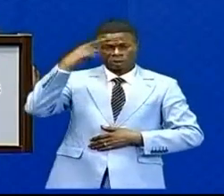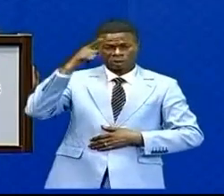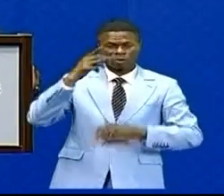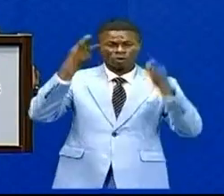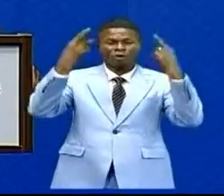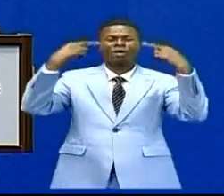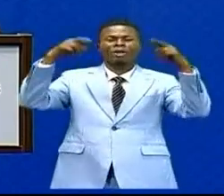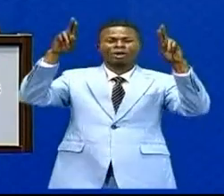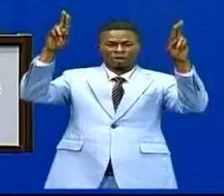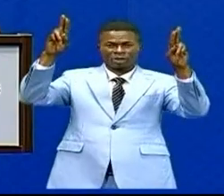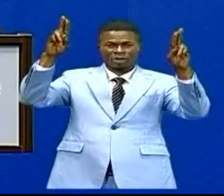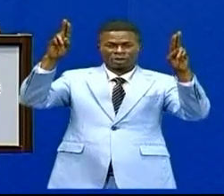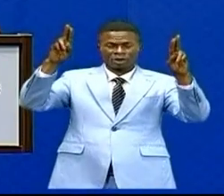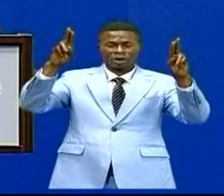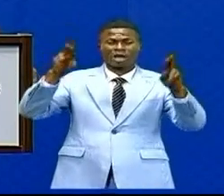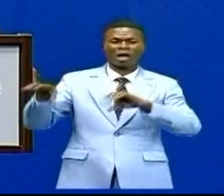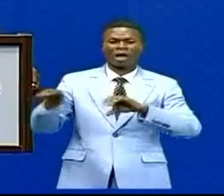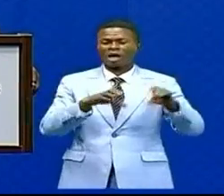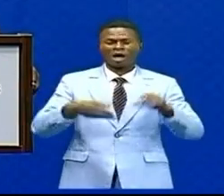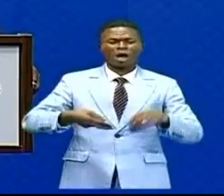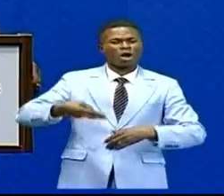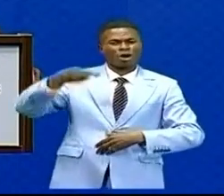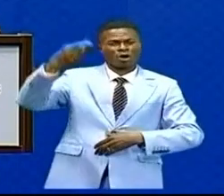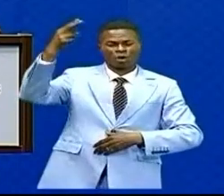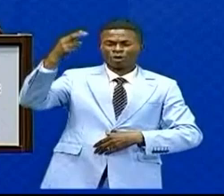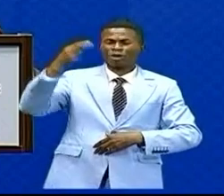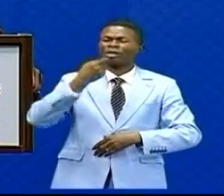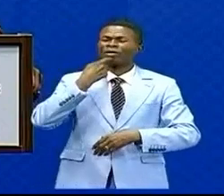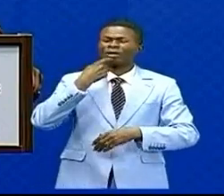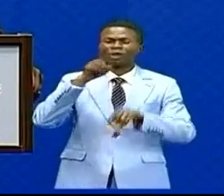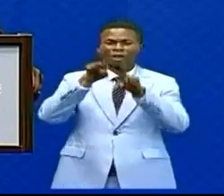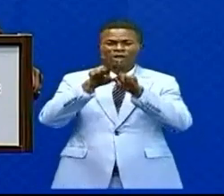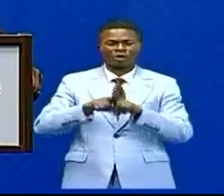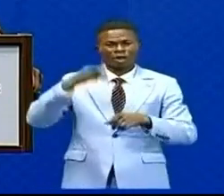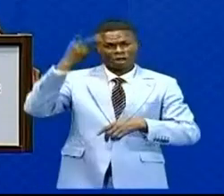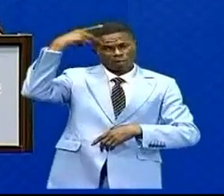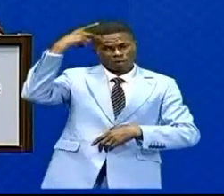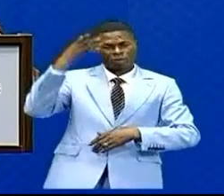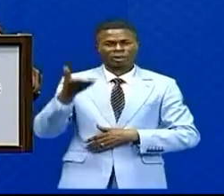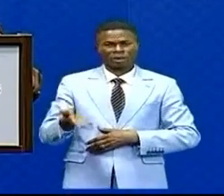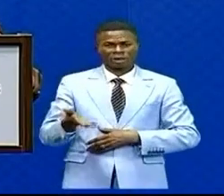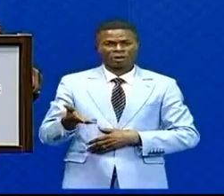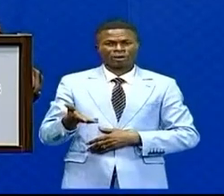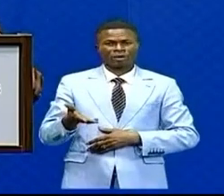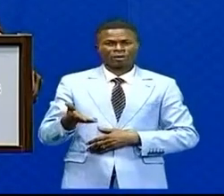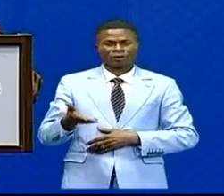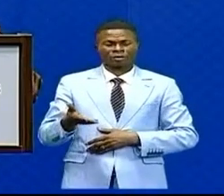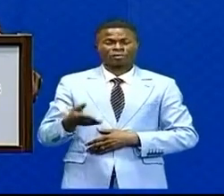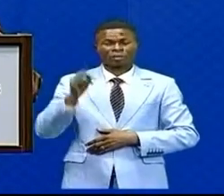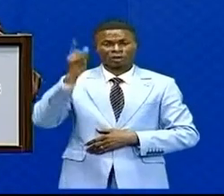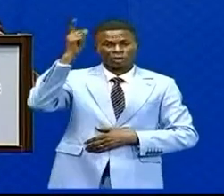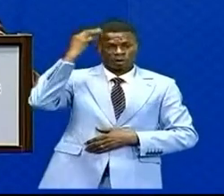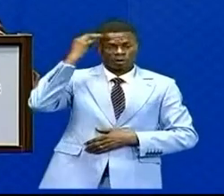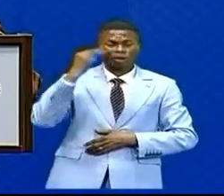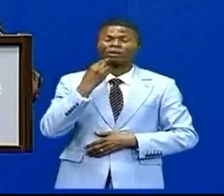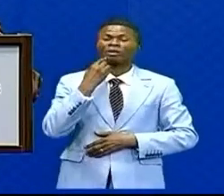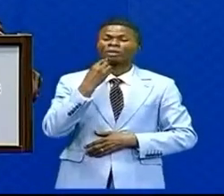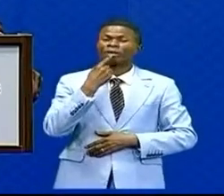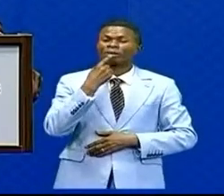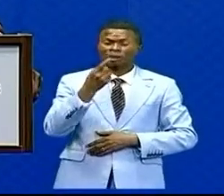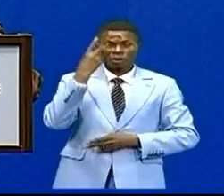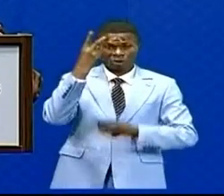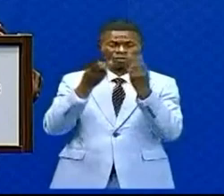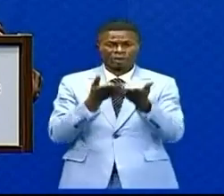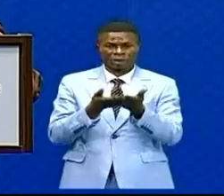réussite de cet événement de haute portée historique et politique. Il a indiqué que cette